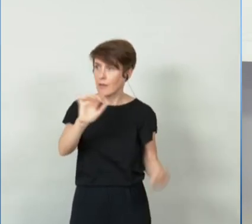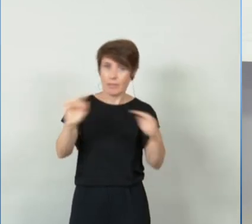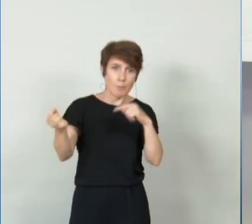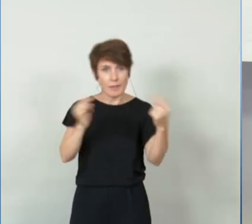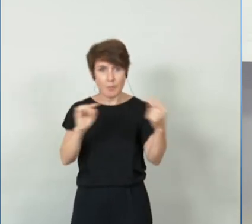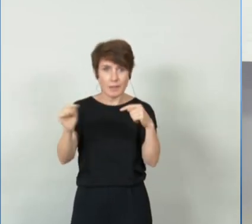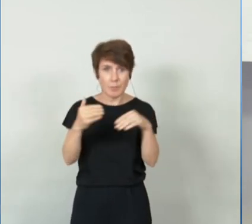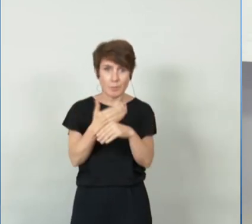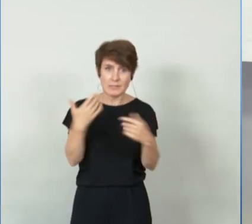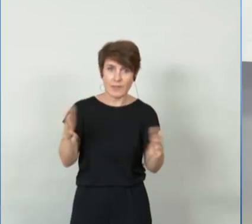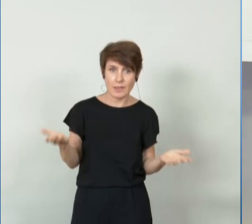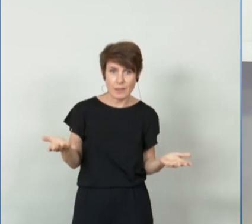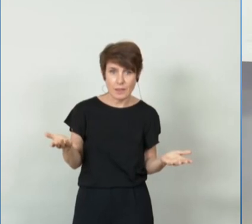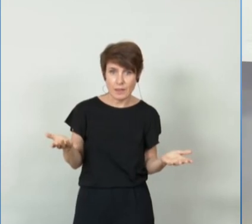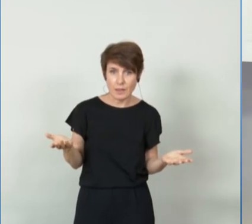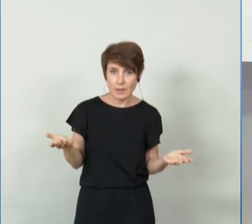dessus